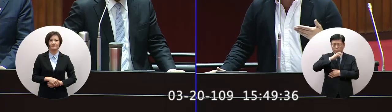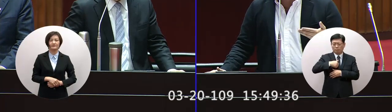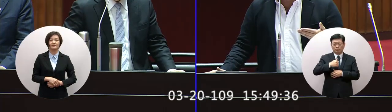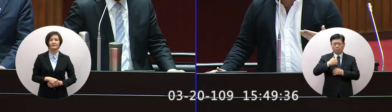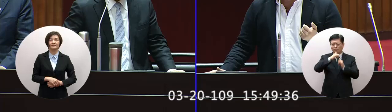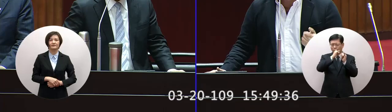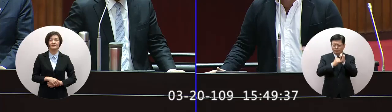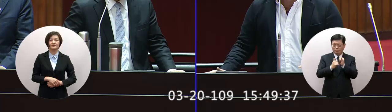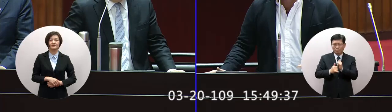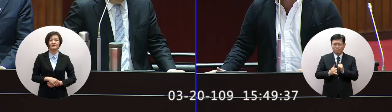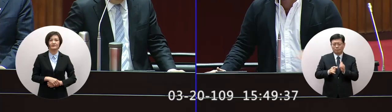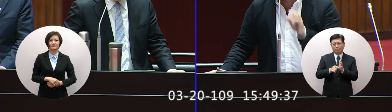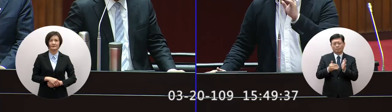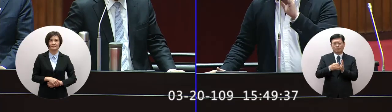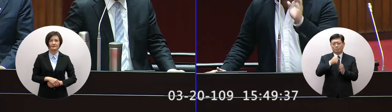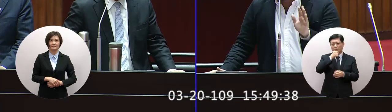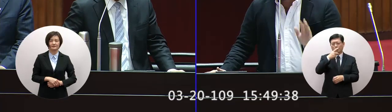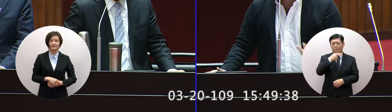争议，或者是有。